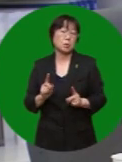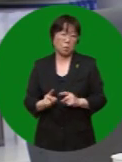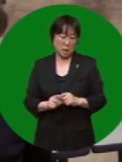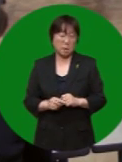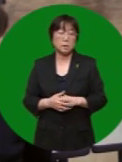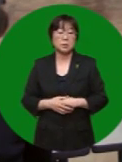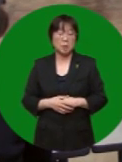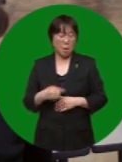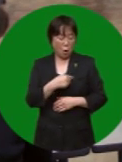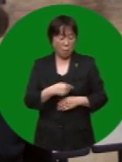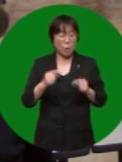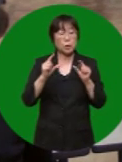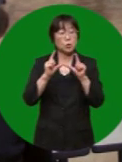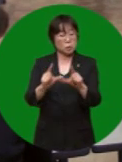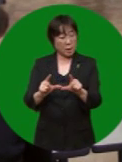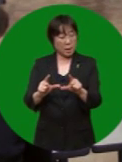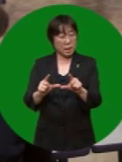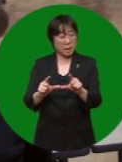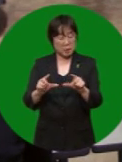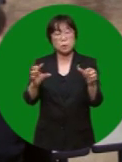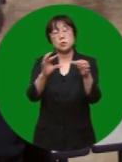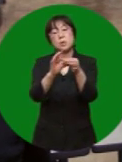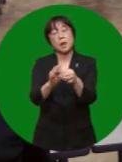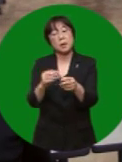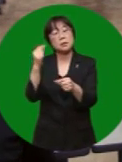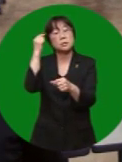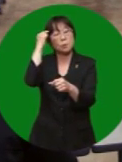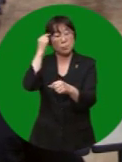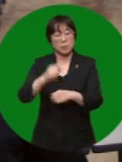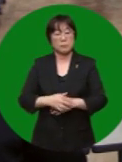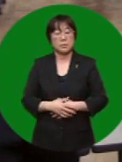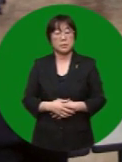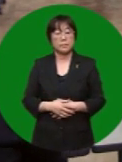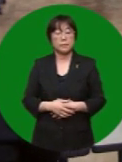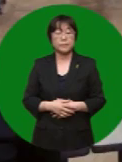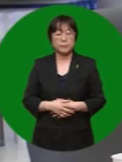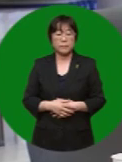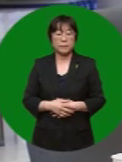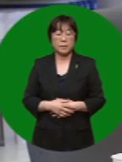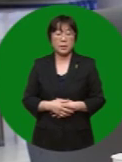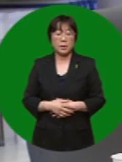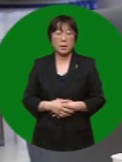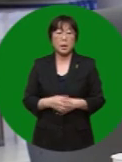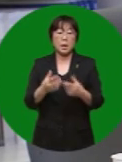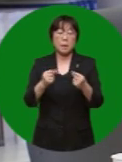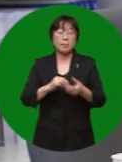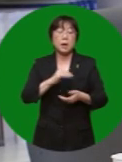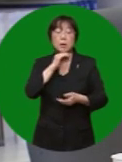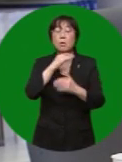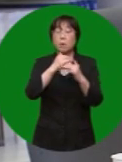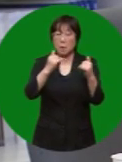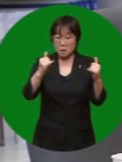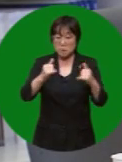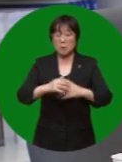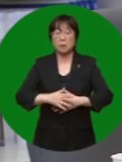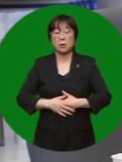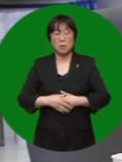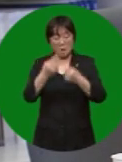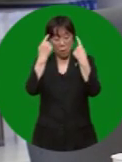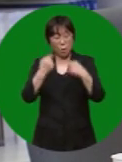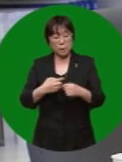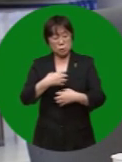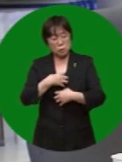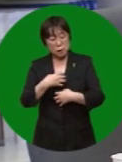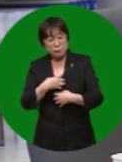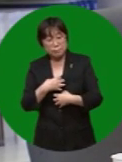思いを伝えていくかっていうところにつながっていくと思うんですね。 やっぱり高齢者の方を個別に